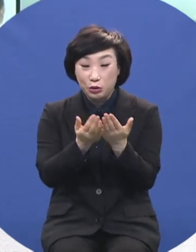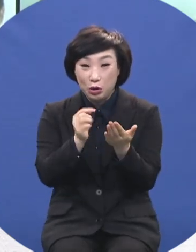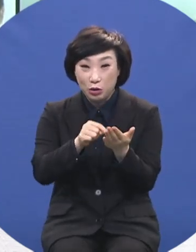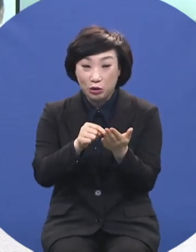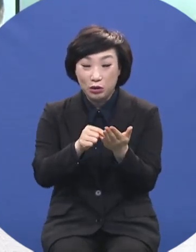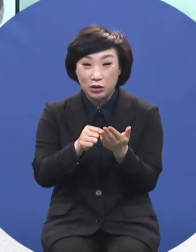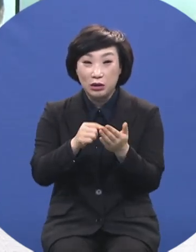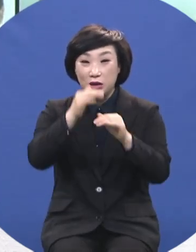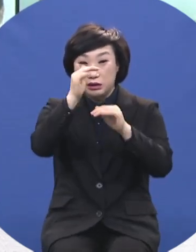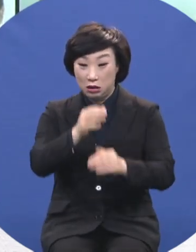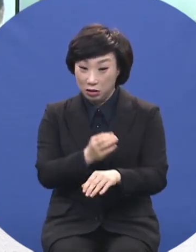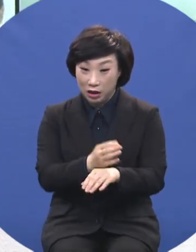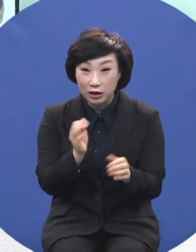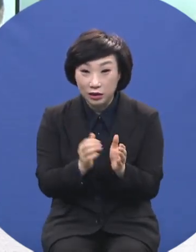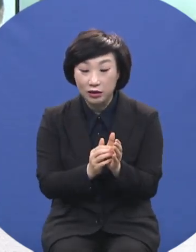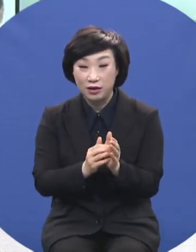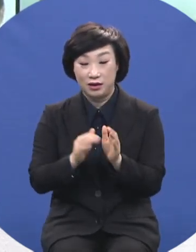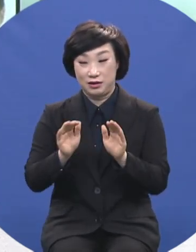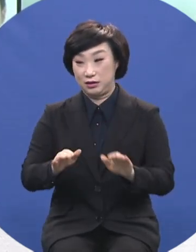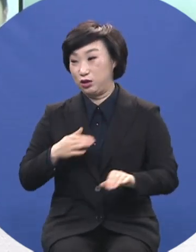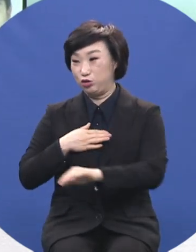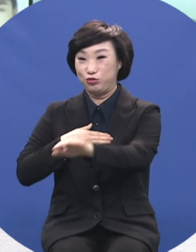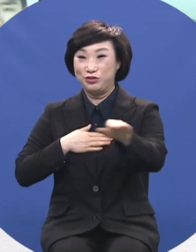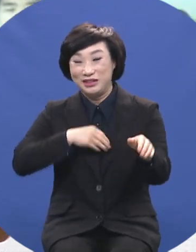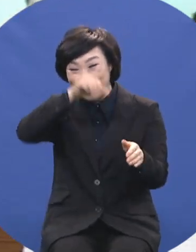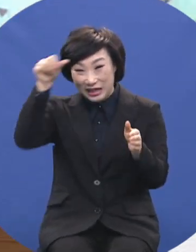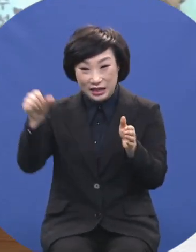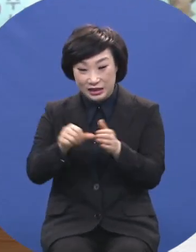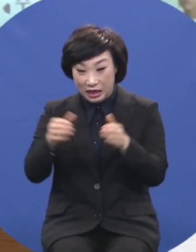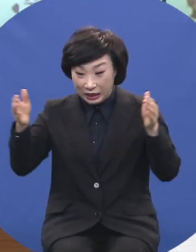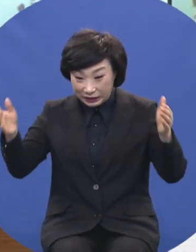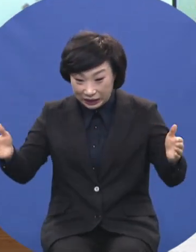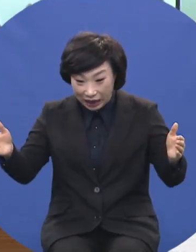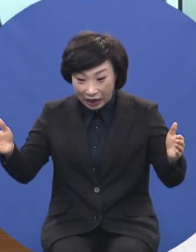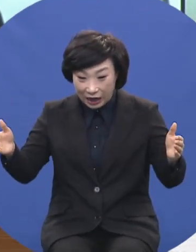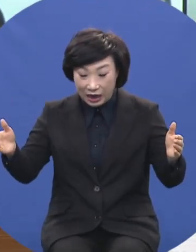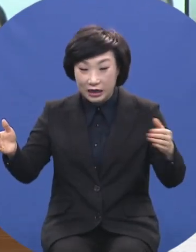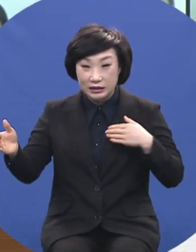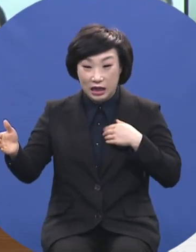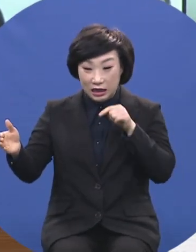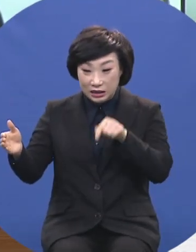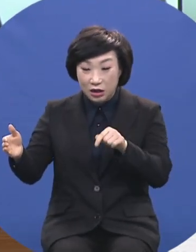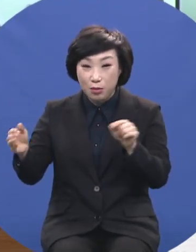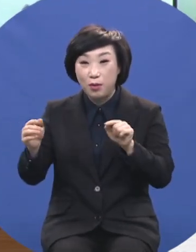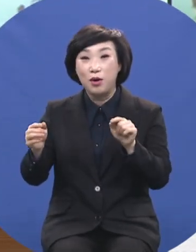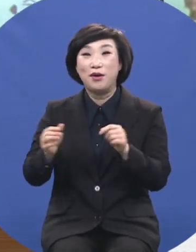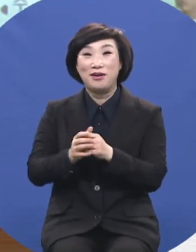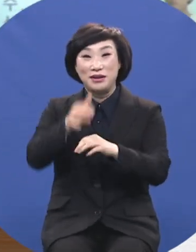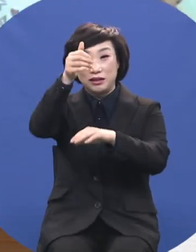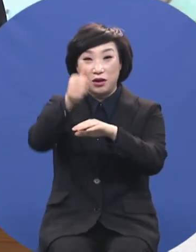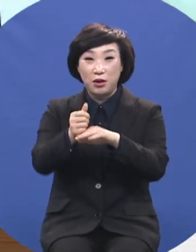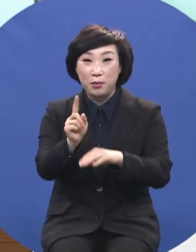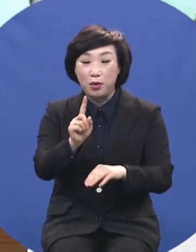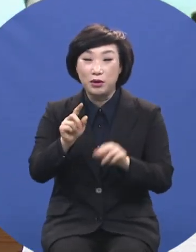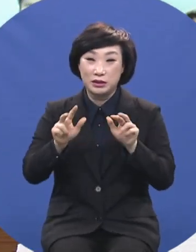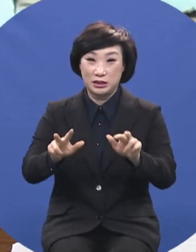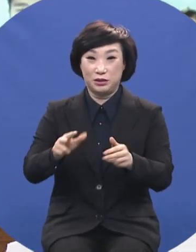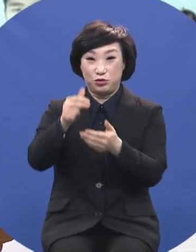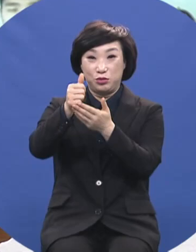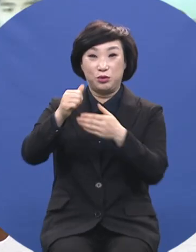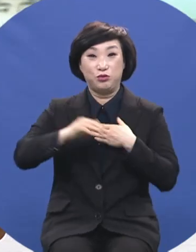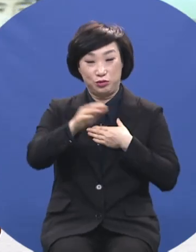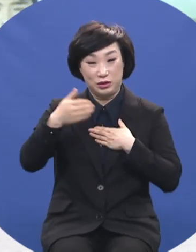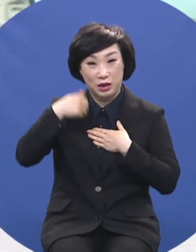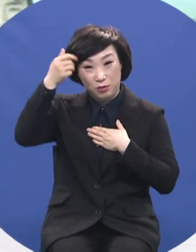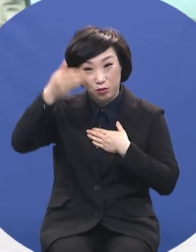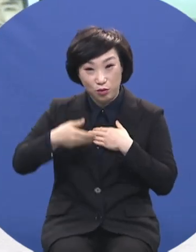간단하게 말했는데 우리 일생의 삶의 작품을 어떻게 낼 것이냐 지금 주님은 이렇게